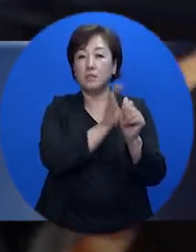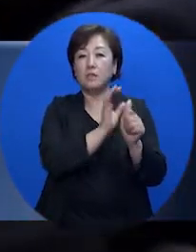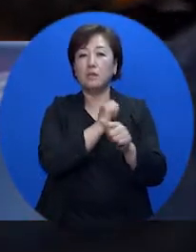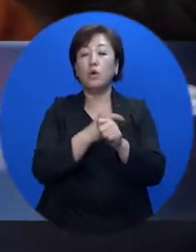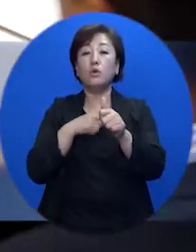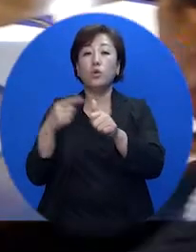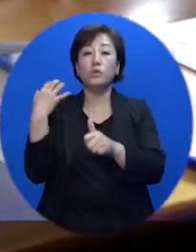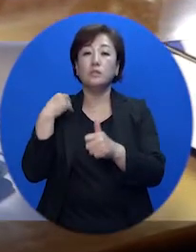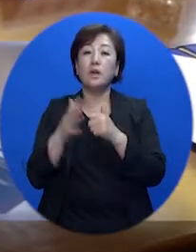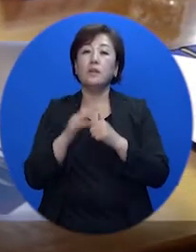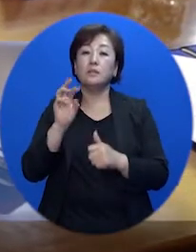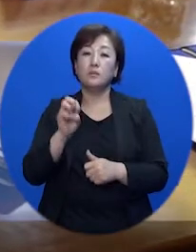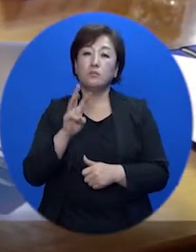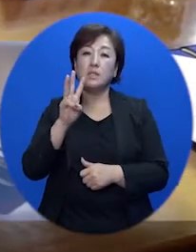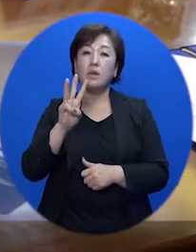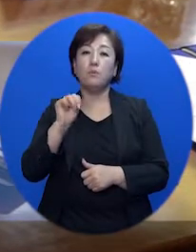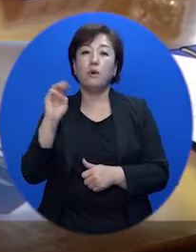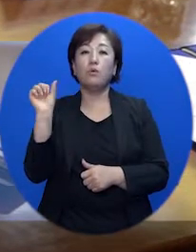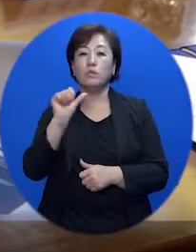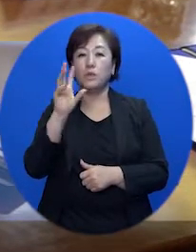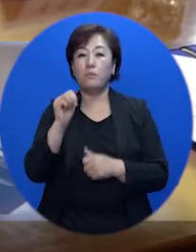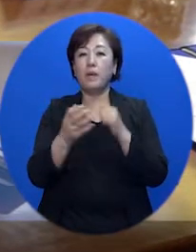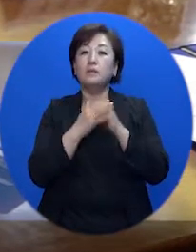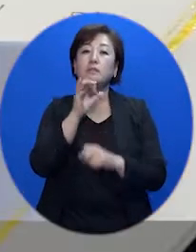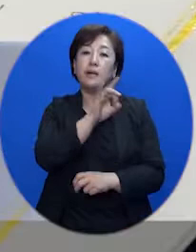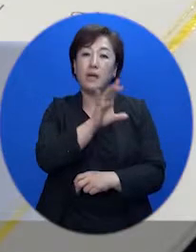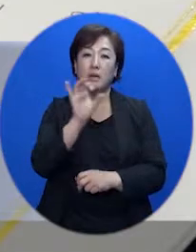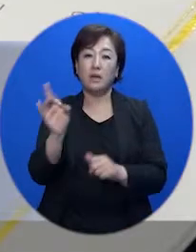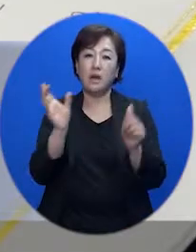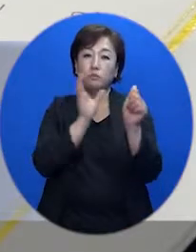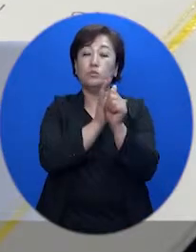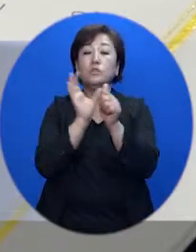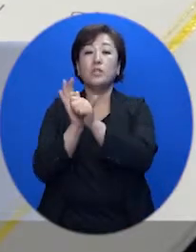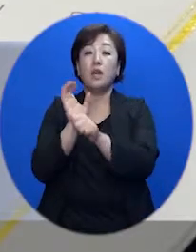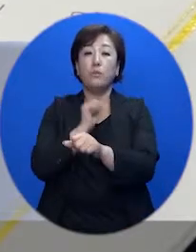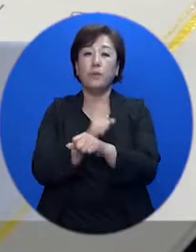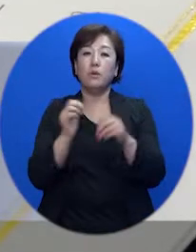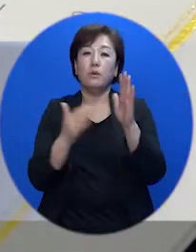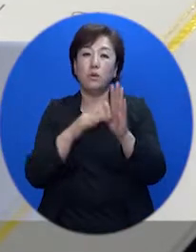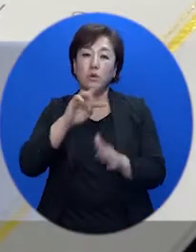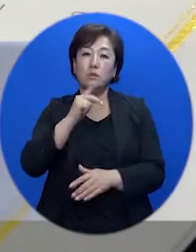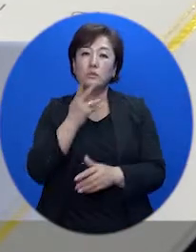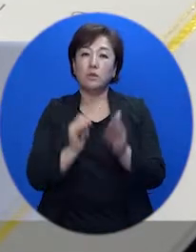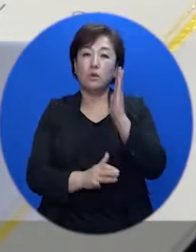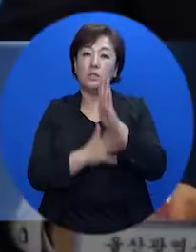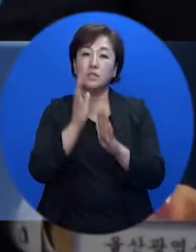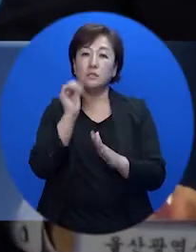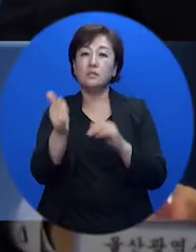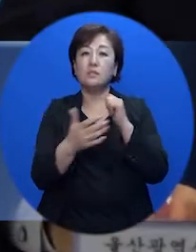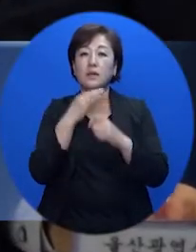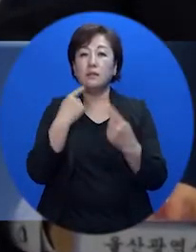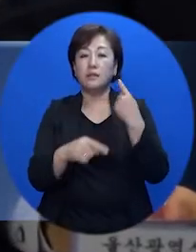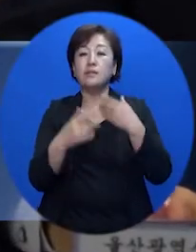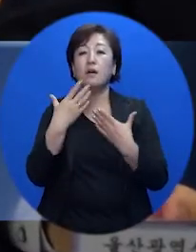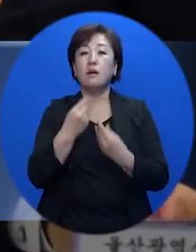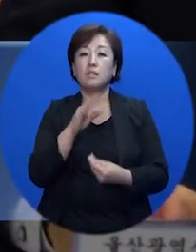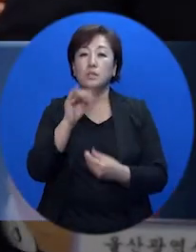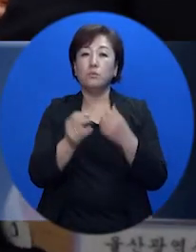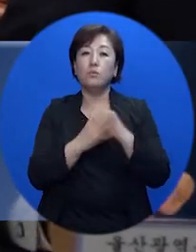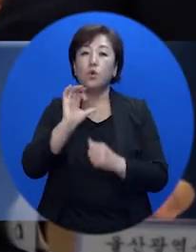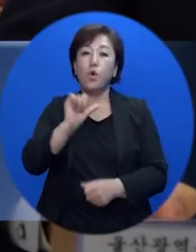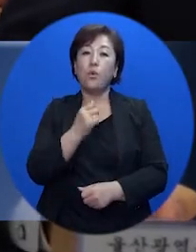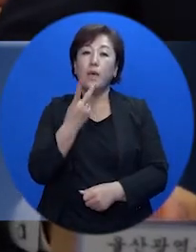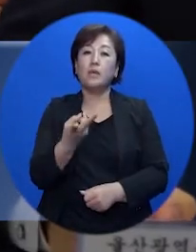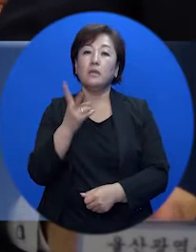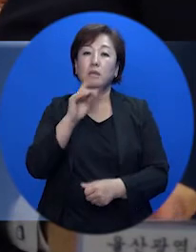교육청 33억 5,500만 원 등을 각각 부담합니다. 송철호 시장은 행정안전부로부터 502억 원을